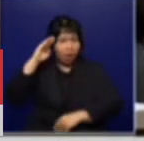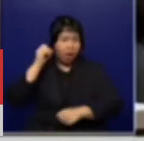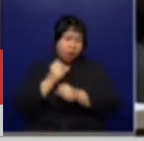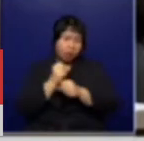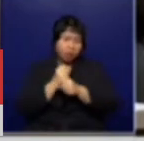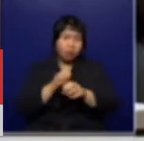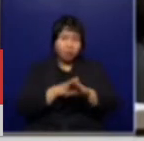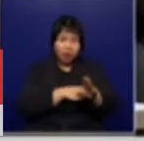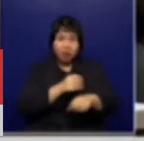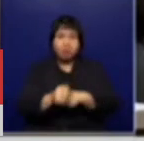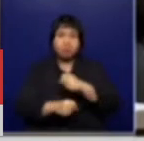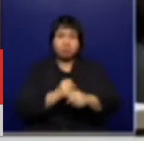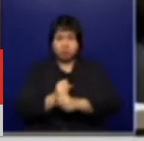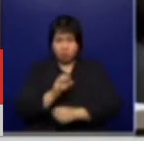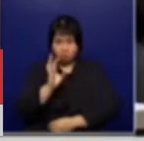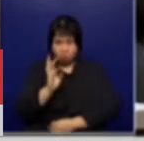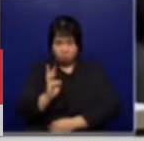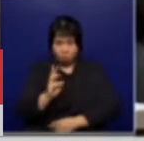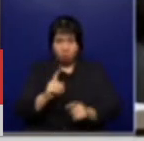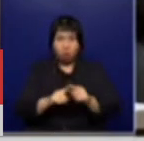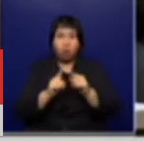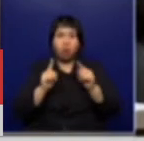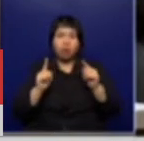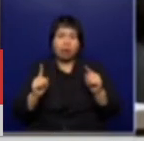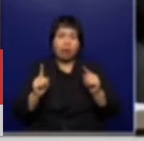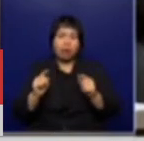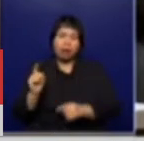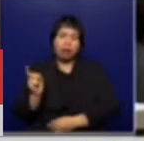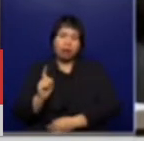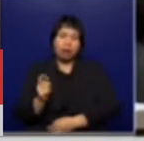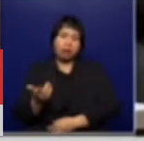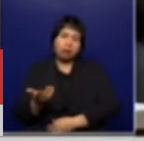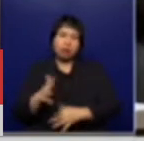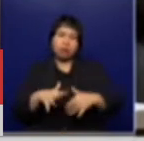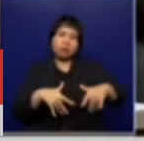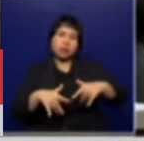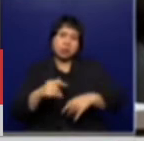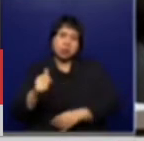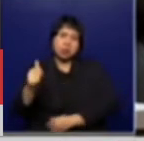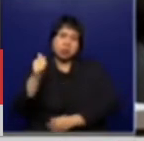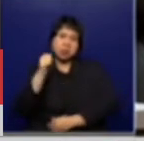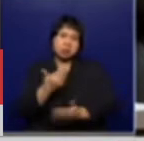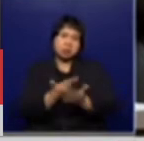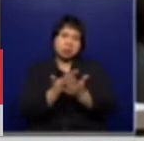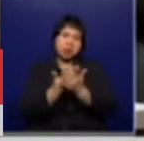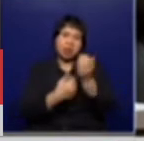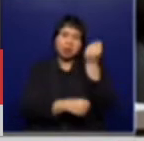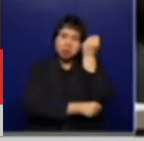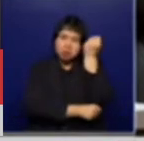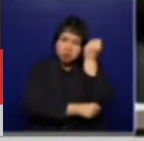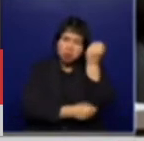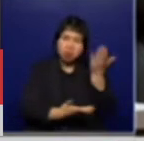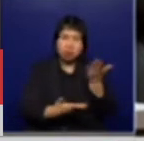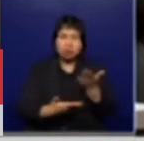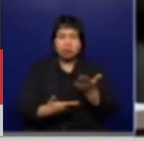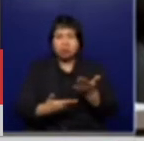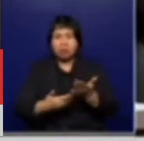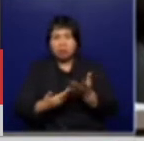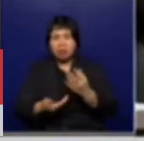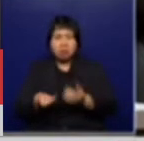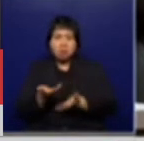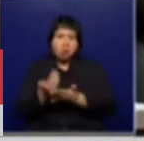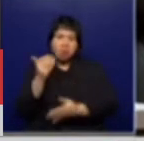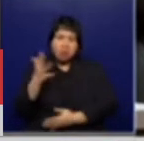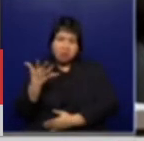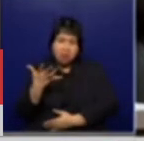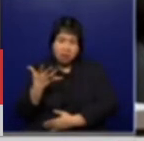6ปีค่ะแต่ผลลัพธ์ที่ได้ก็คือประชาชนก็ยังจนอยู่ไม่สามารถลืมตาอ้าปากได้ผู้ประกอบการรายเล็ก